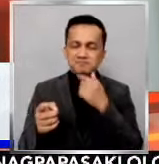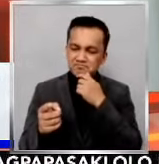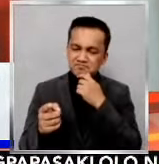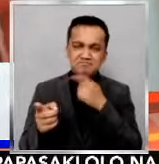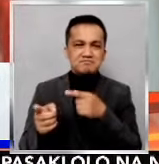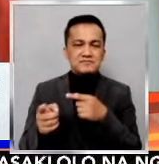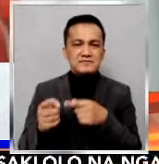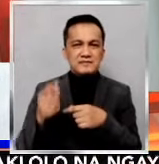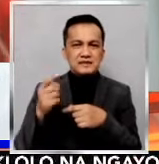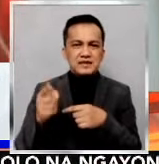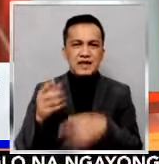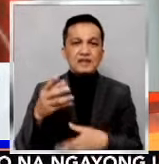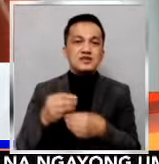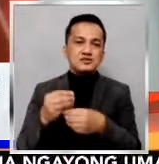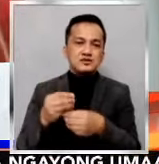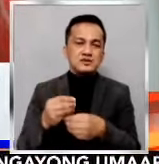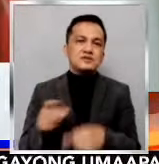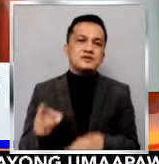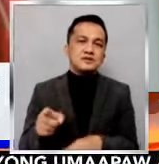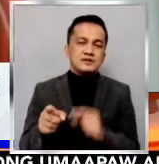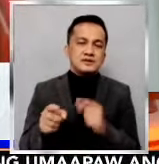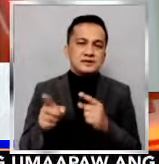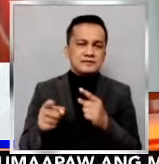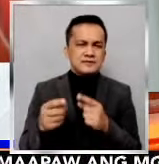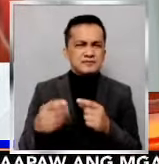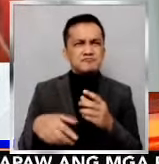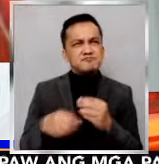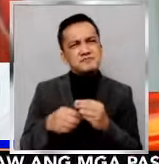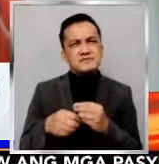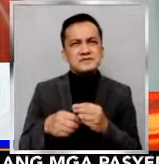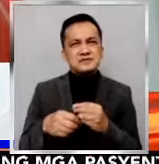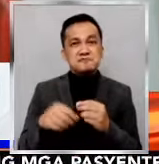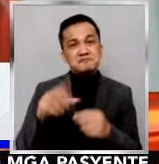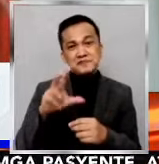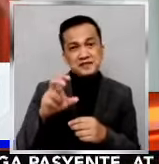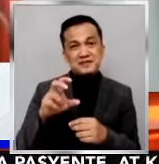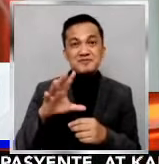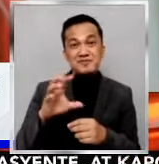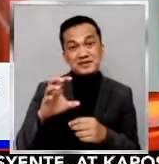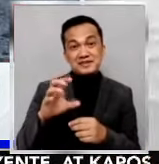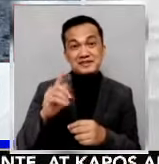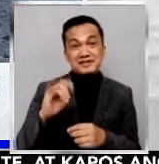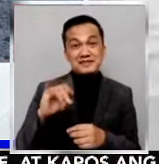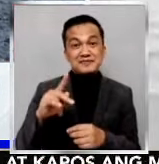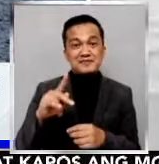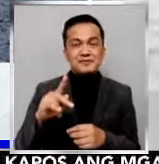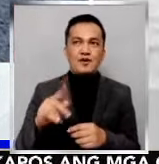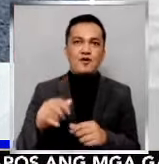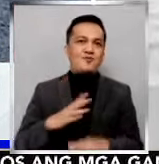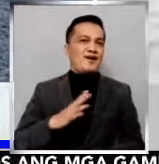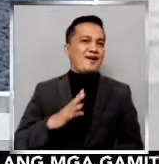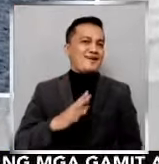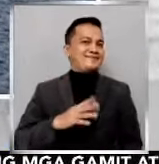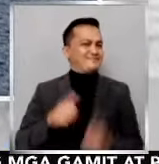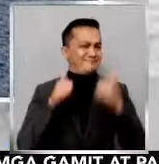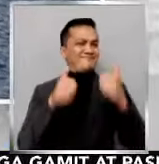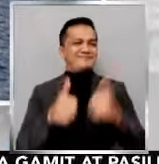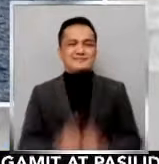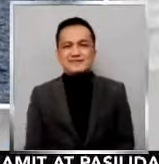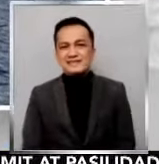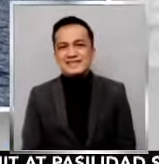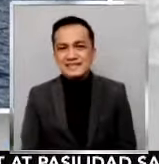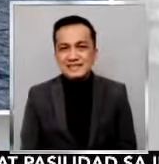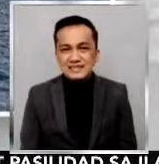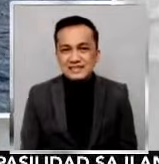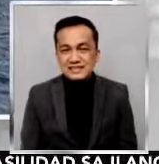additional. Pinaka-list is 300, 500. So hindi na masama yun, sir. Ilang delivery